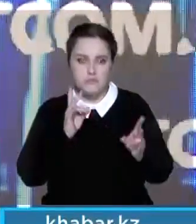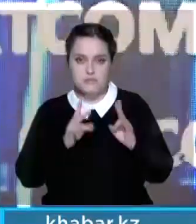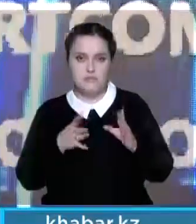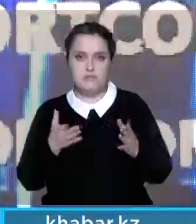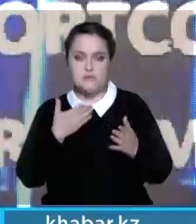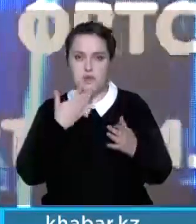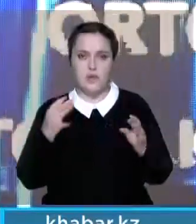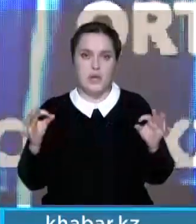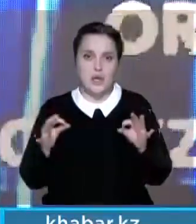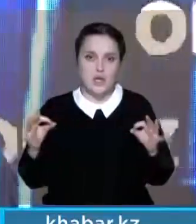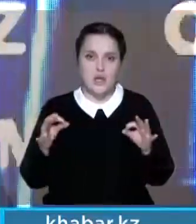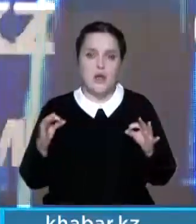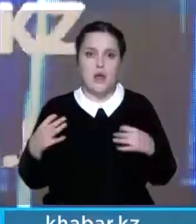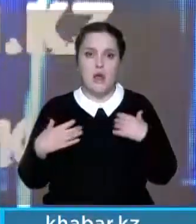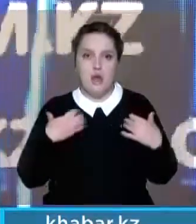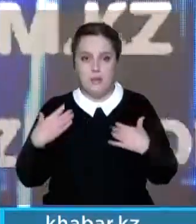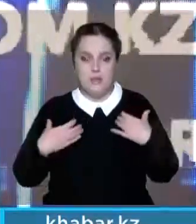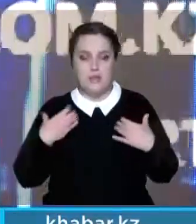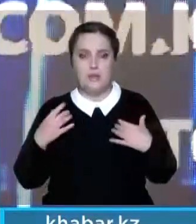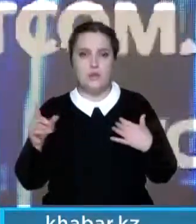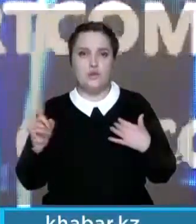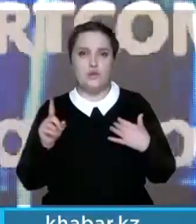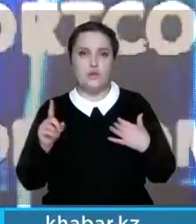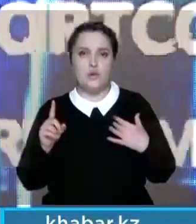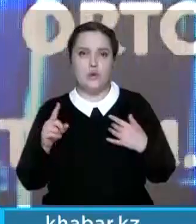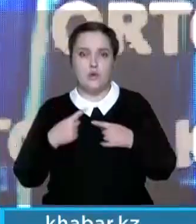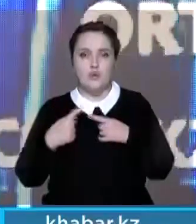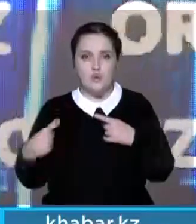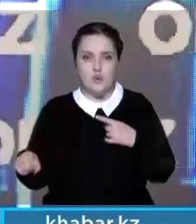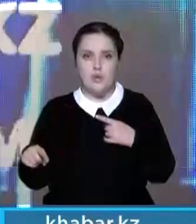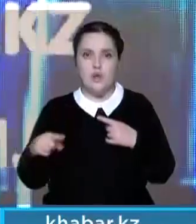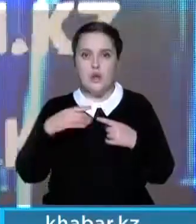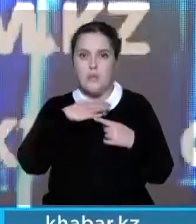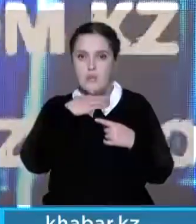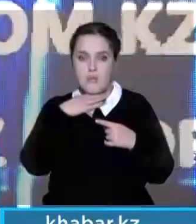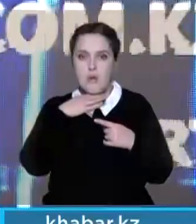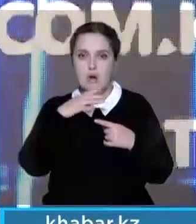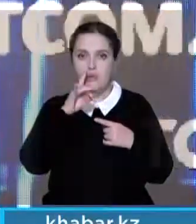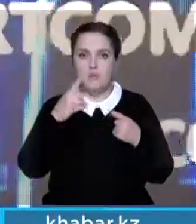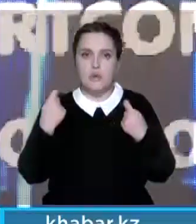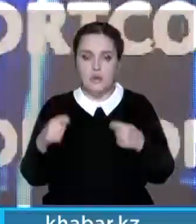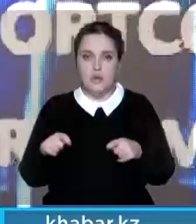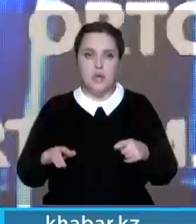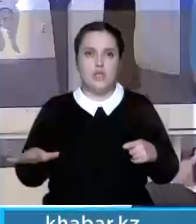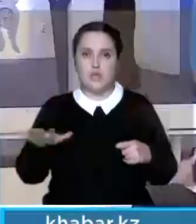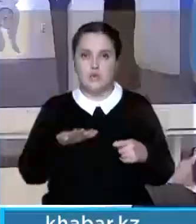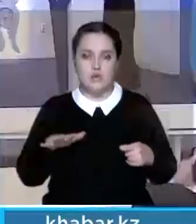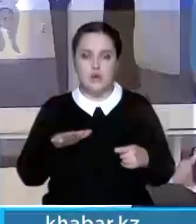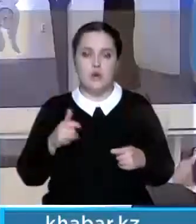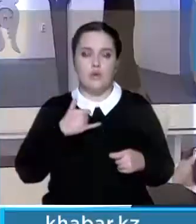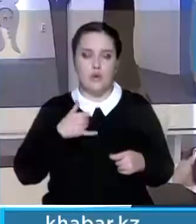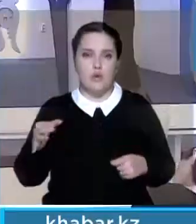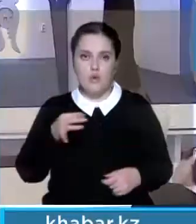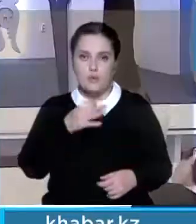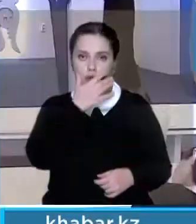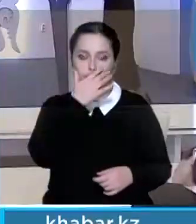никаких опасений, что другие мясные продукции не будут реализовываться на территории нашей области.